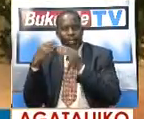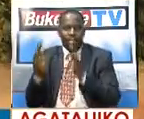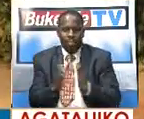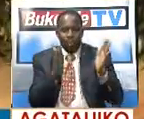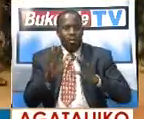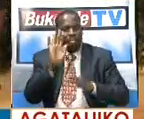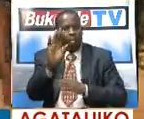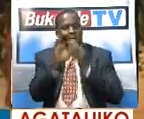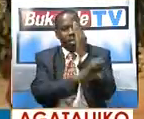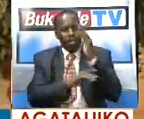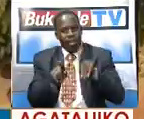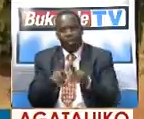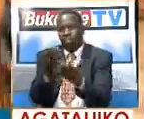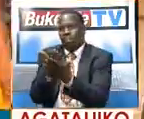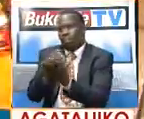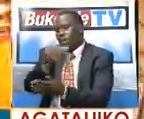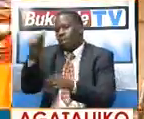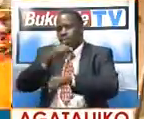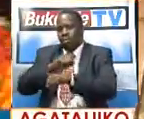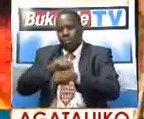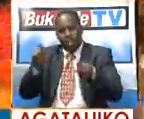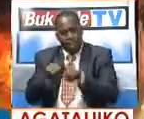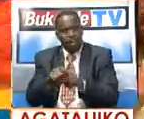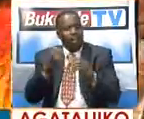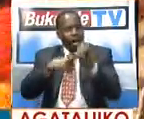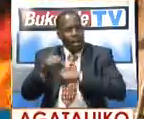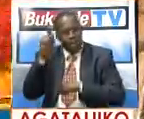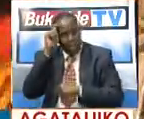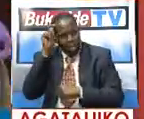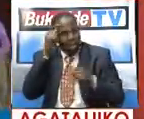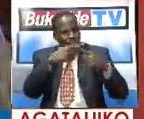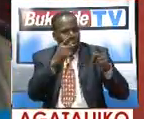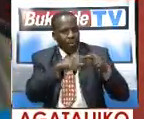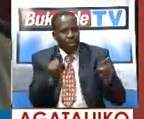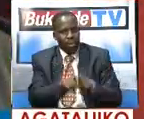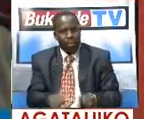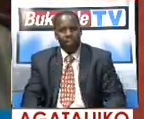ensi yaabwe asabye n'amasomero amalala genyigire mu kwagazisa abaana ensi yaabwe.